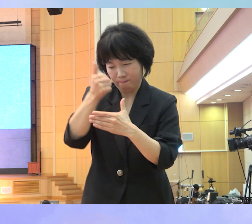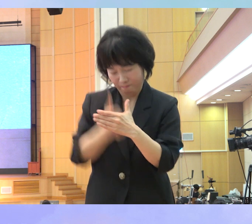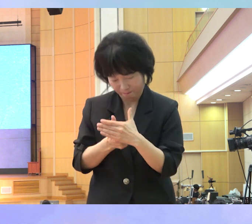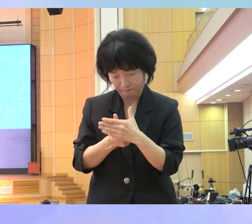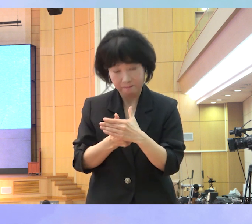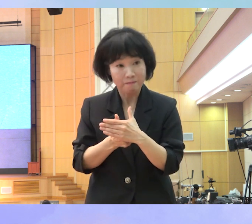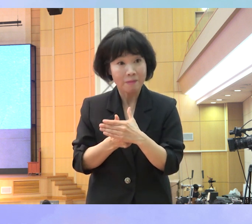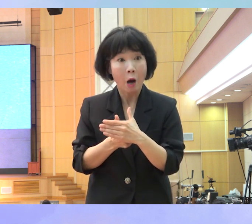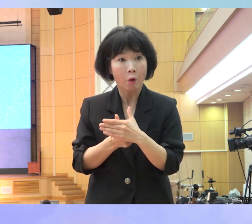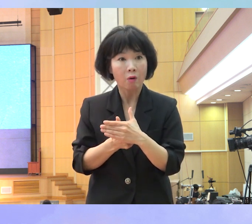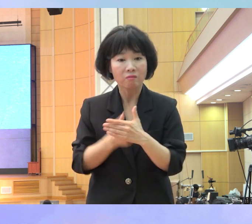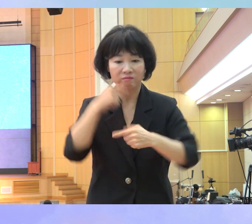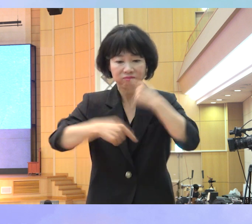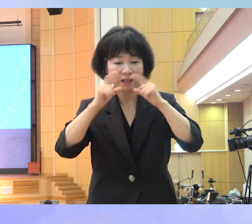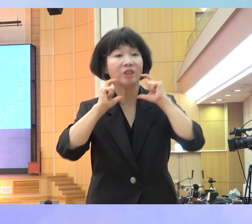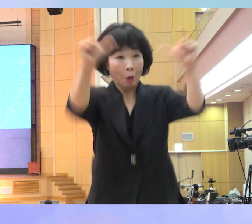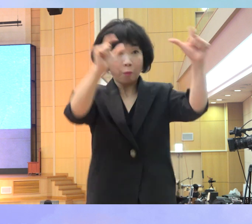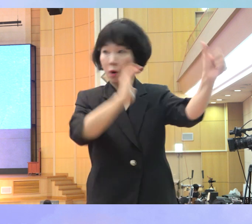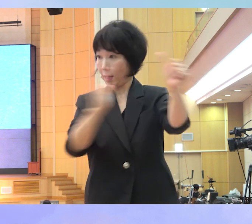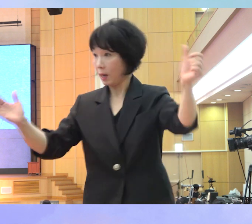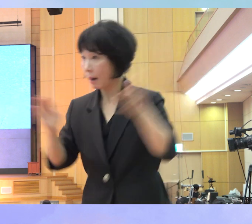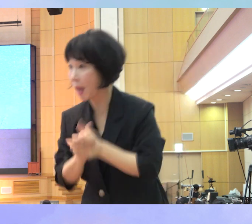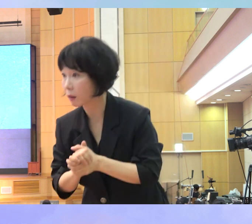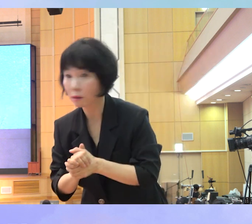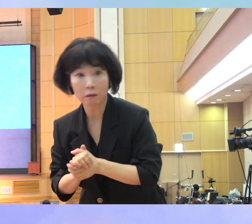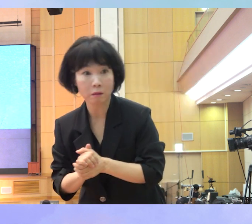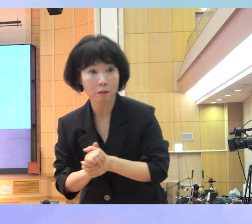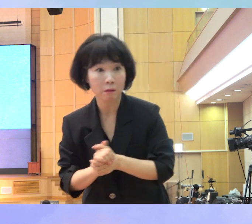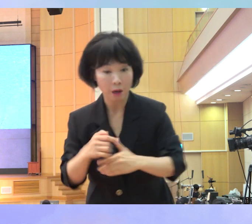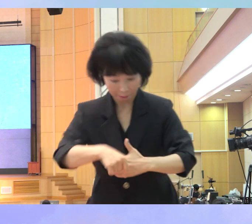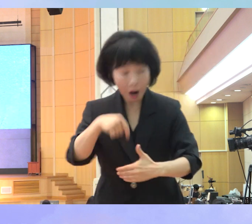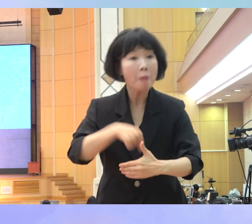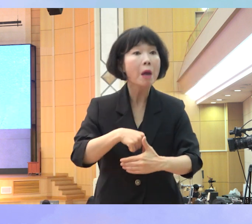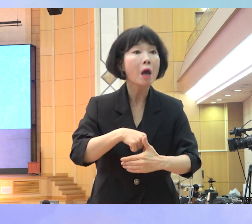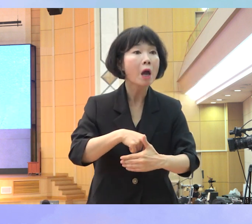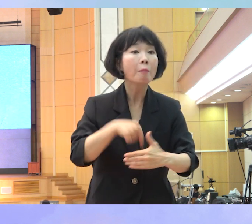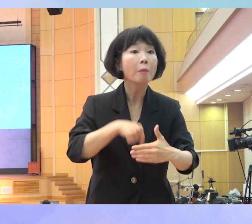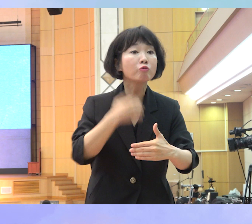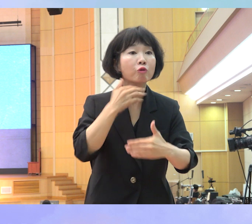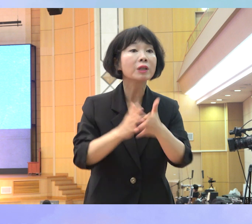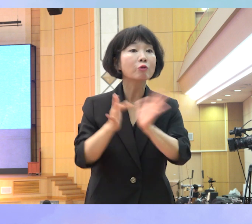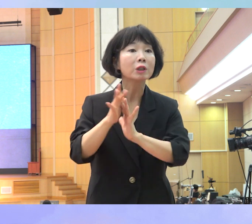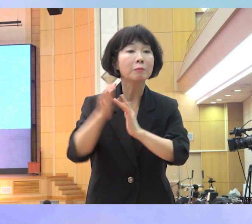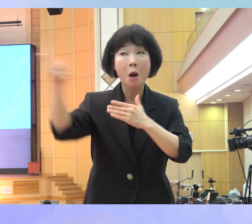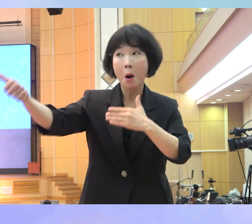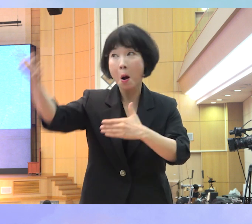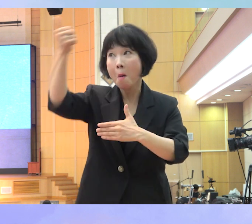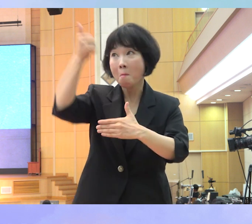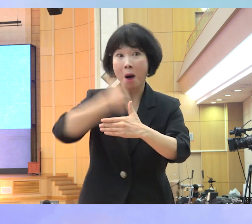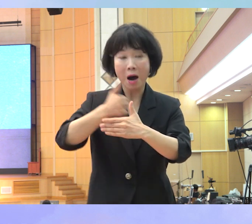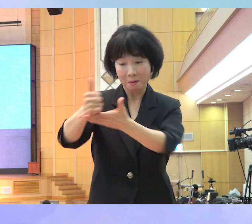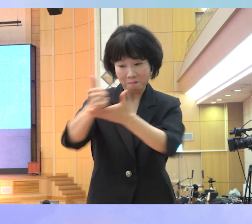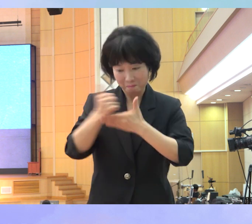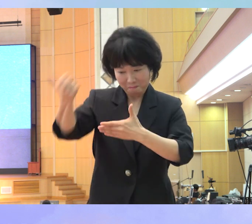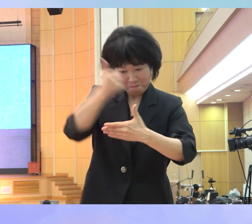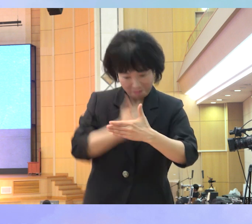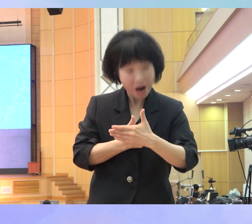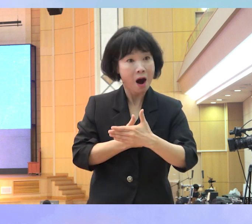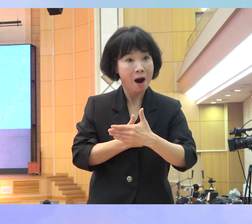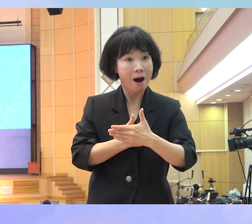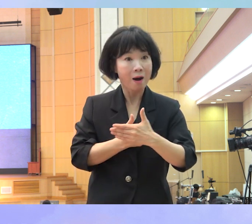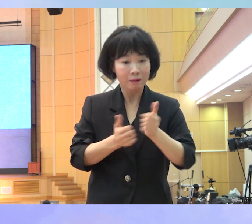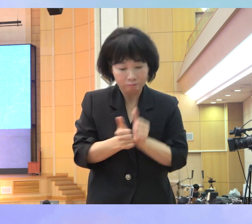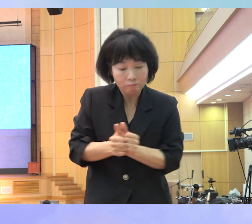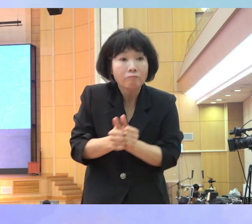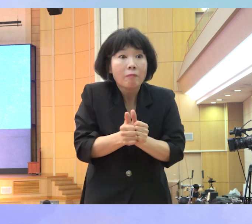품고 말을 하자. 할렐루야. 예수를 내 마음에 품었다는 건 내 안에 예수로 충만히 가득하다는 거예요. 내